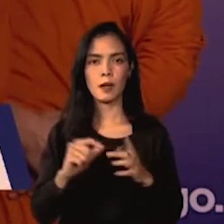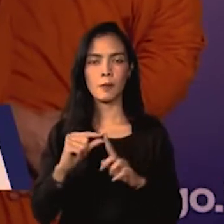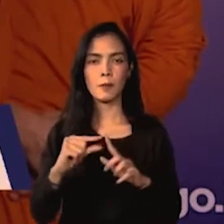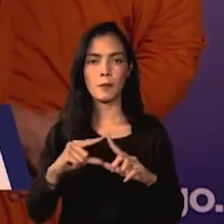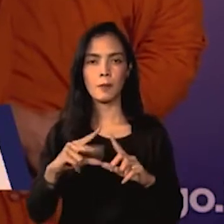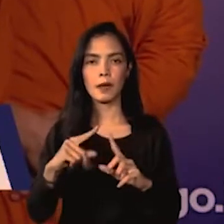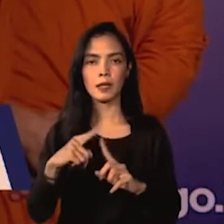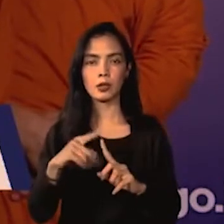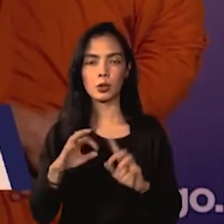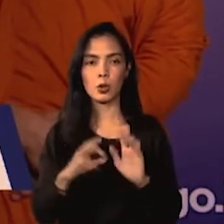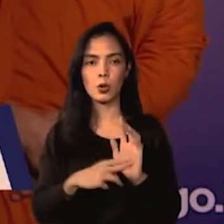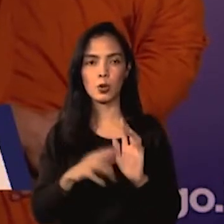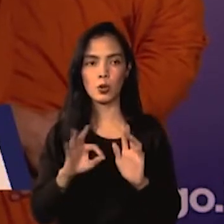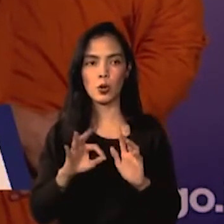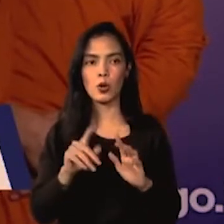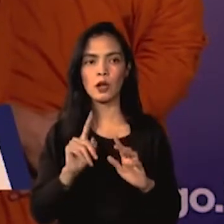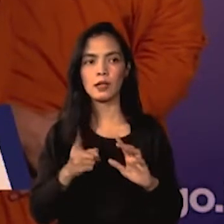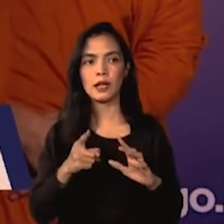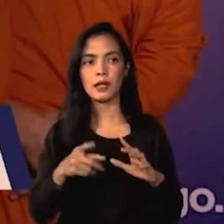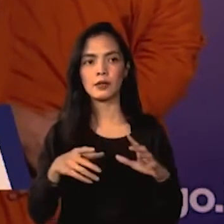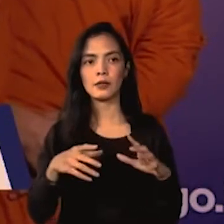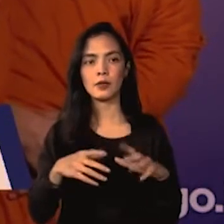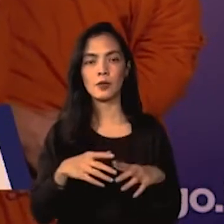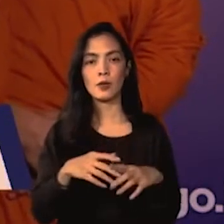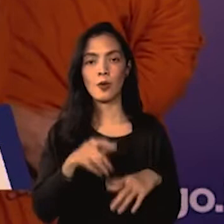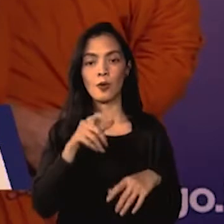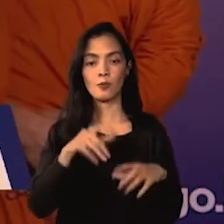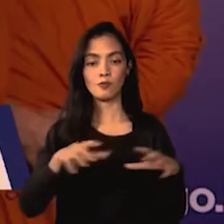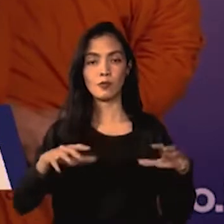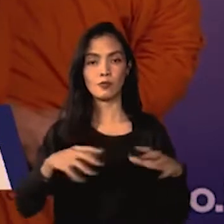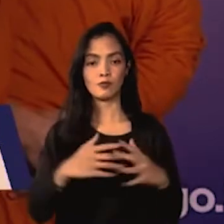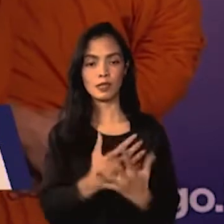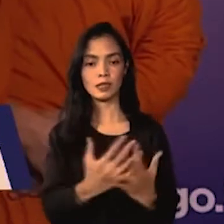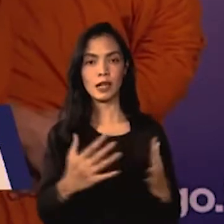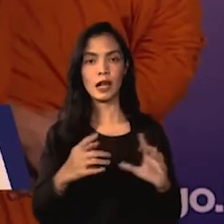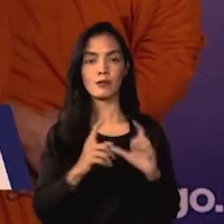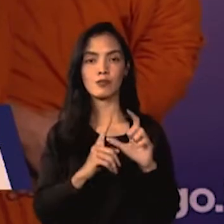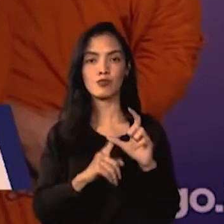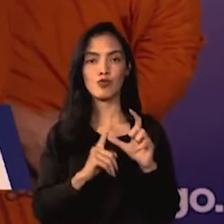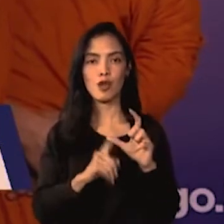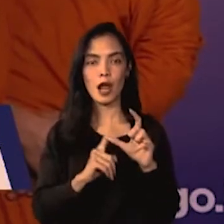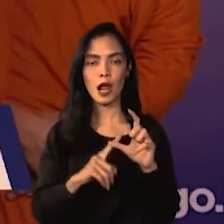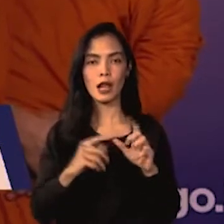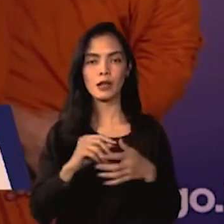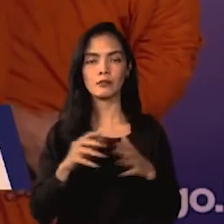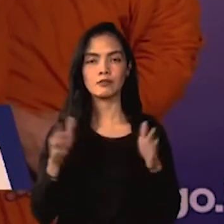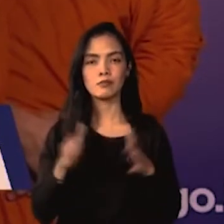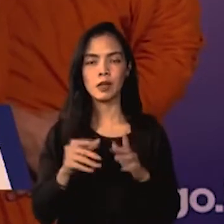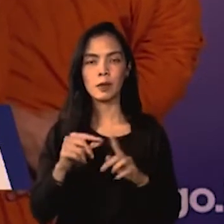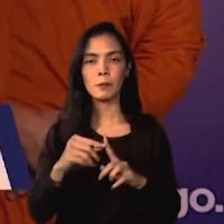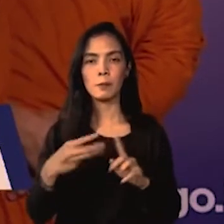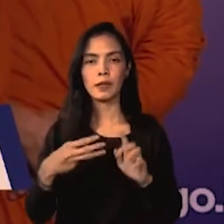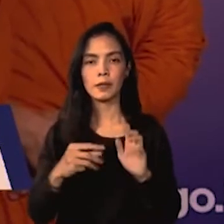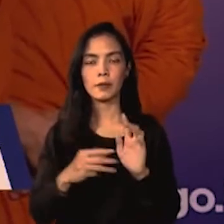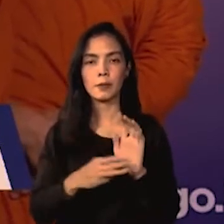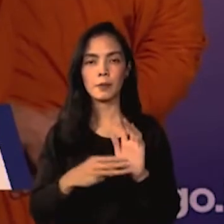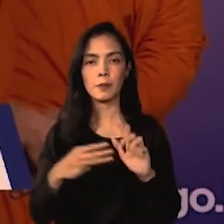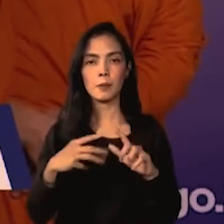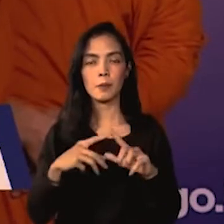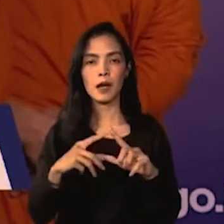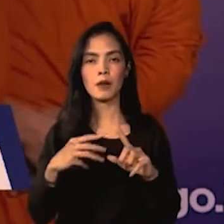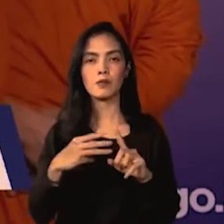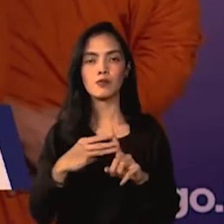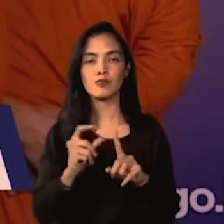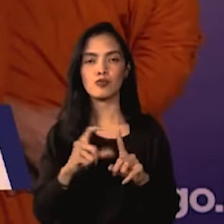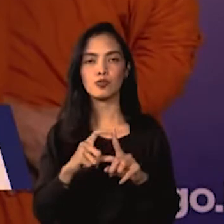Suryanadi dari Persatuan Umat Buddha Indonesia atau Perma Budi. Dan yang terakhir